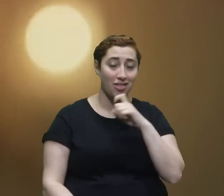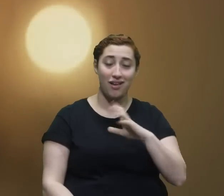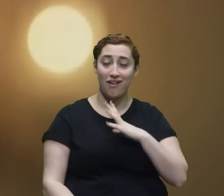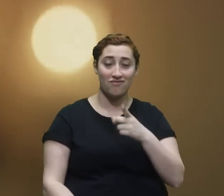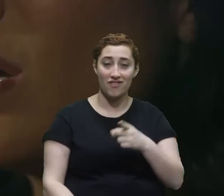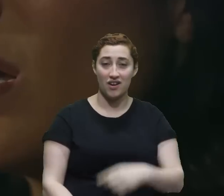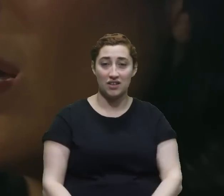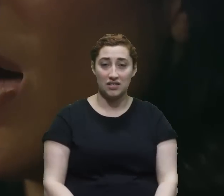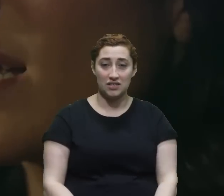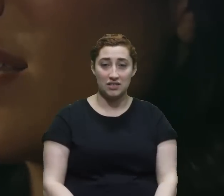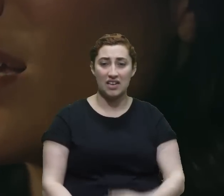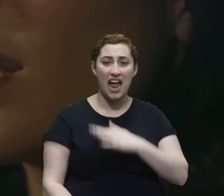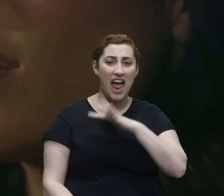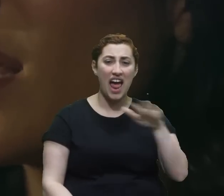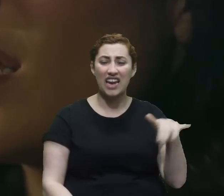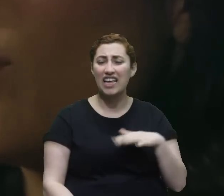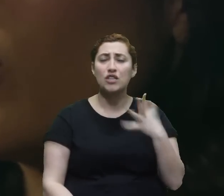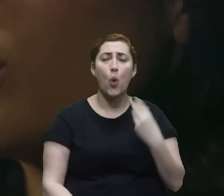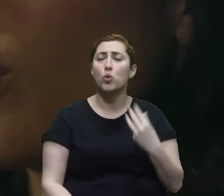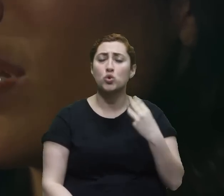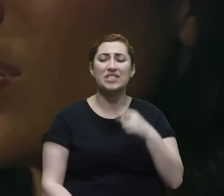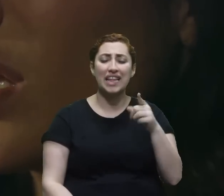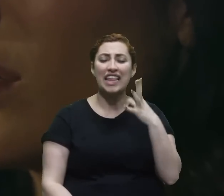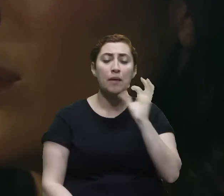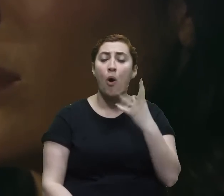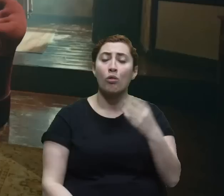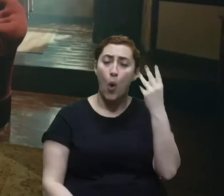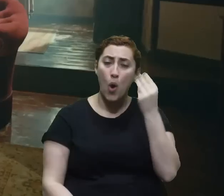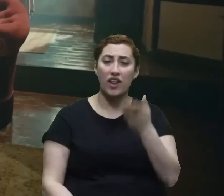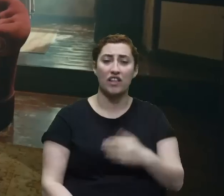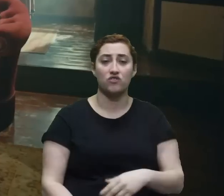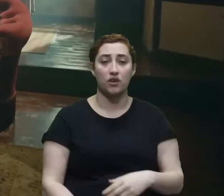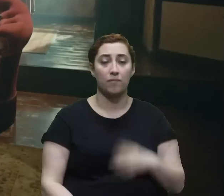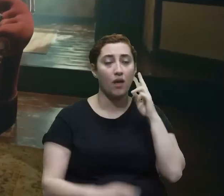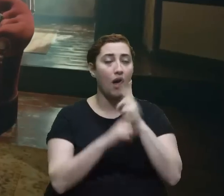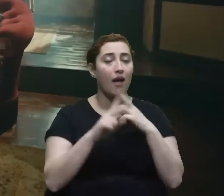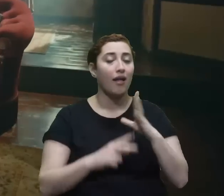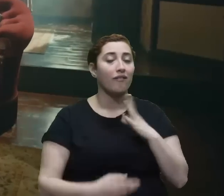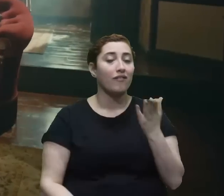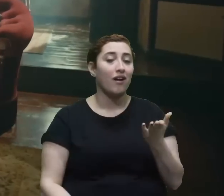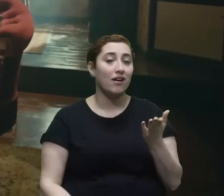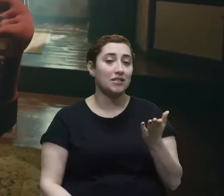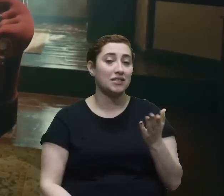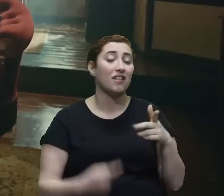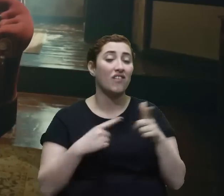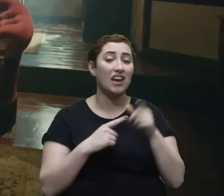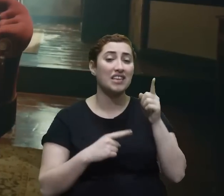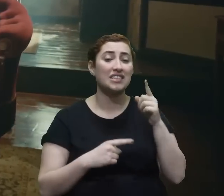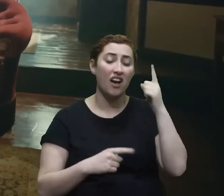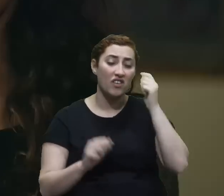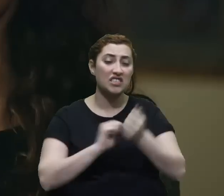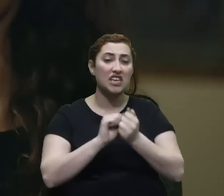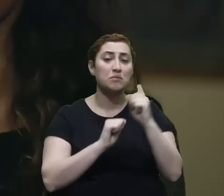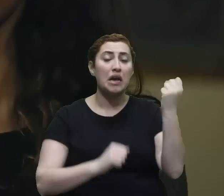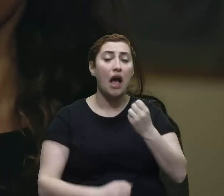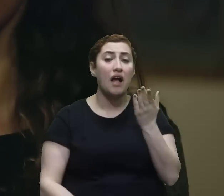Yanılıyorsun. Herkes er ya da geç senin kim olduğunu öğrenecek. Hayal görüyorsun. Farah sen beyni yıkanmış